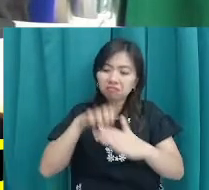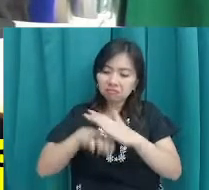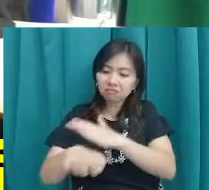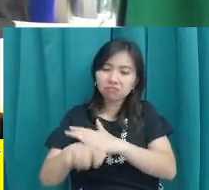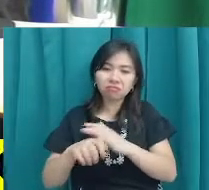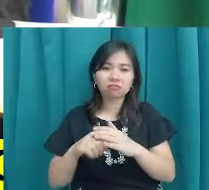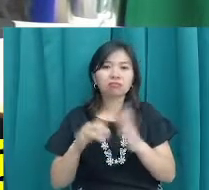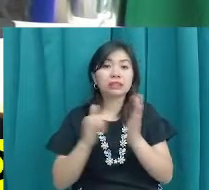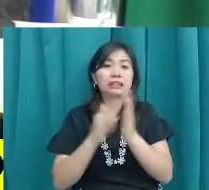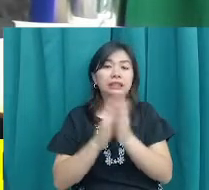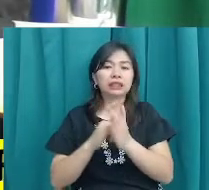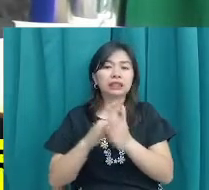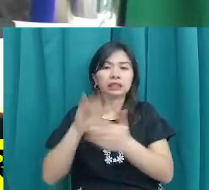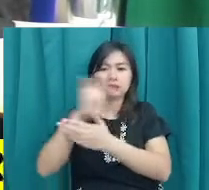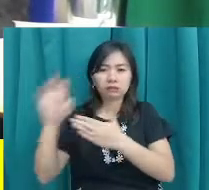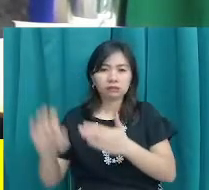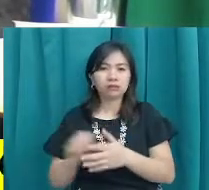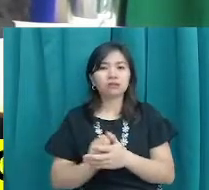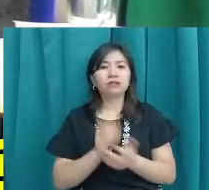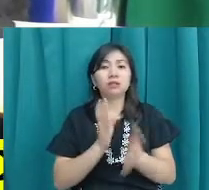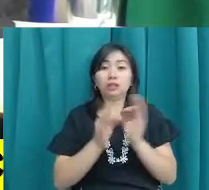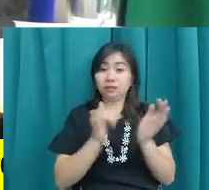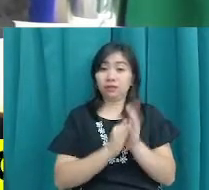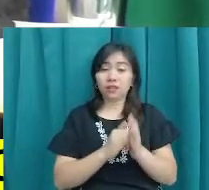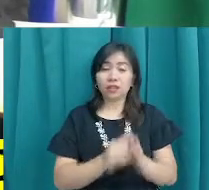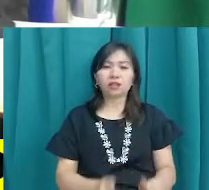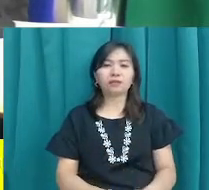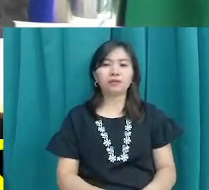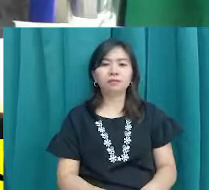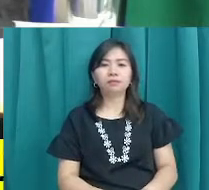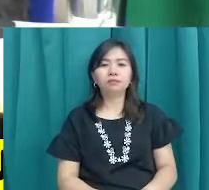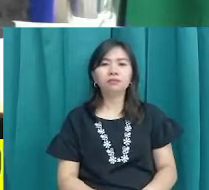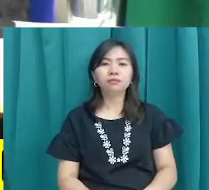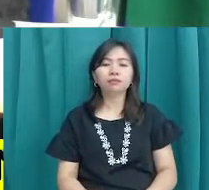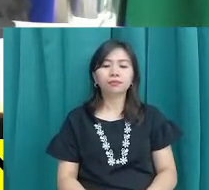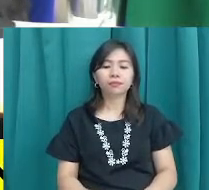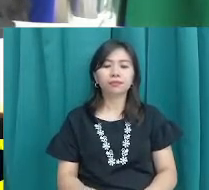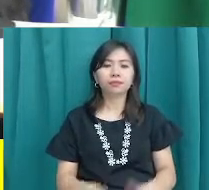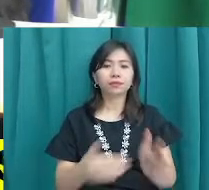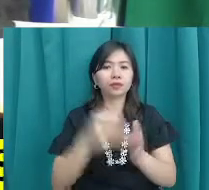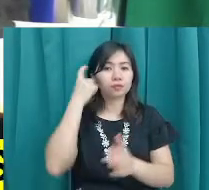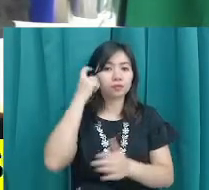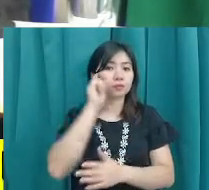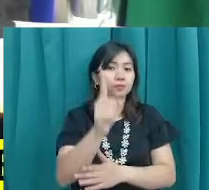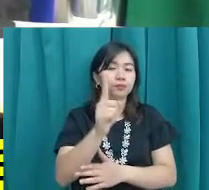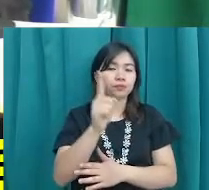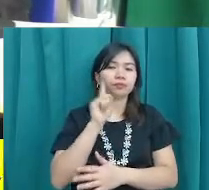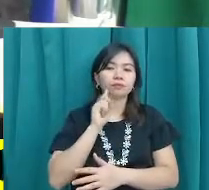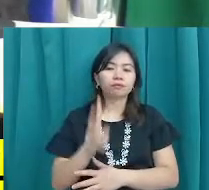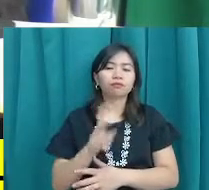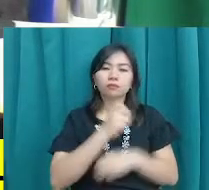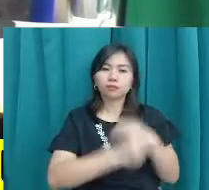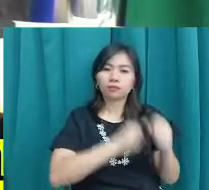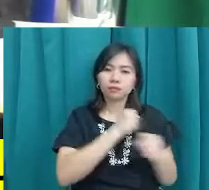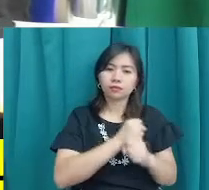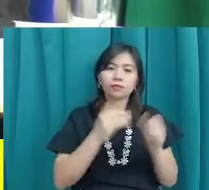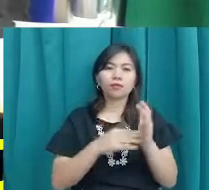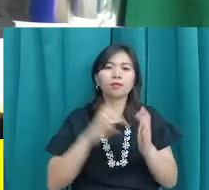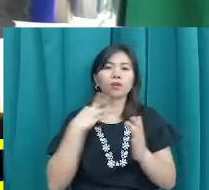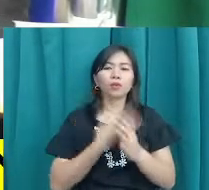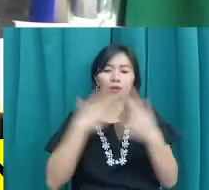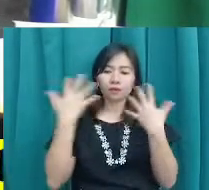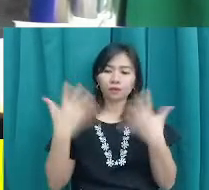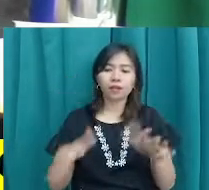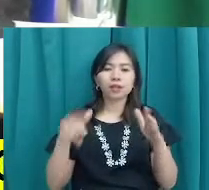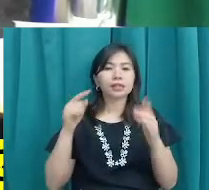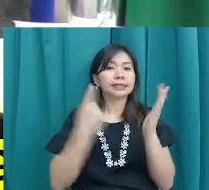yan. Kung doon nga nangihinayang na tayo, how much more sa spiritual natin? Kalahin mo, for 1.5 years, tinapos natin ang how to be a good disciple.